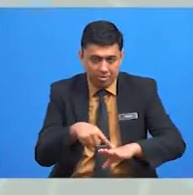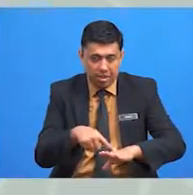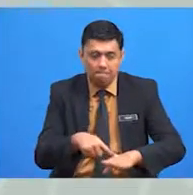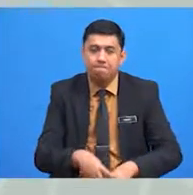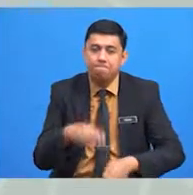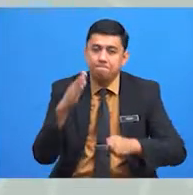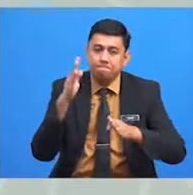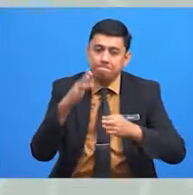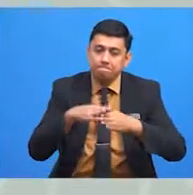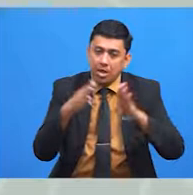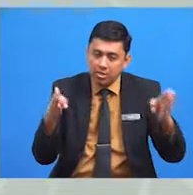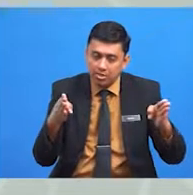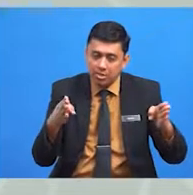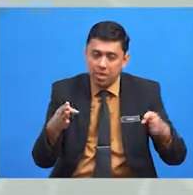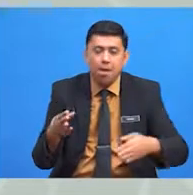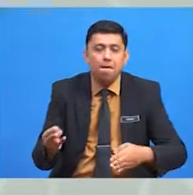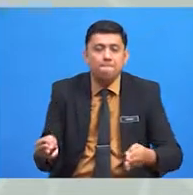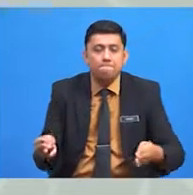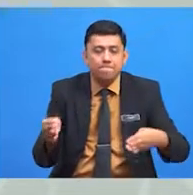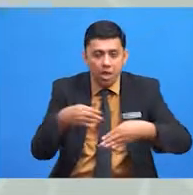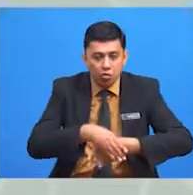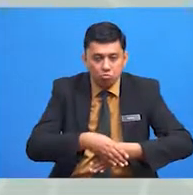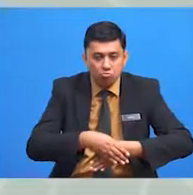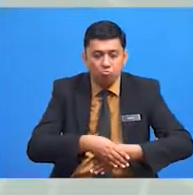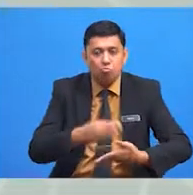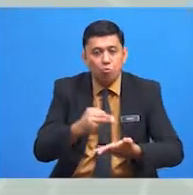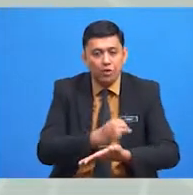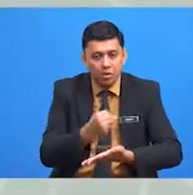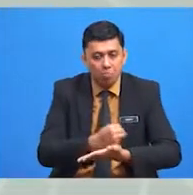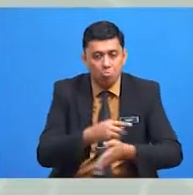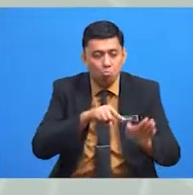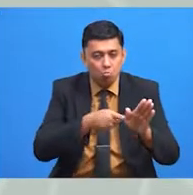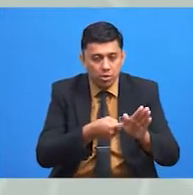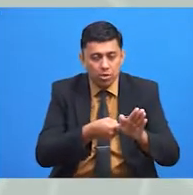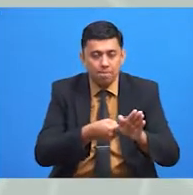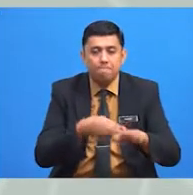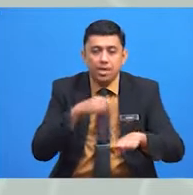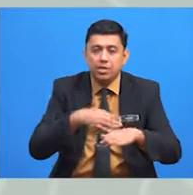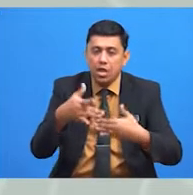Moden sebenarnya bermula pada awal abad ke-20.